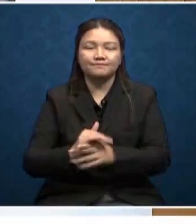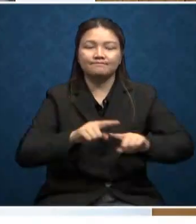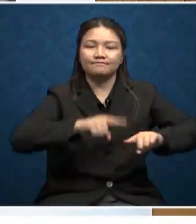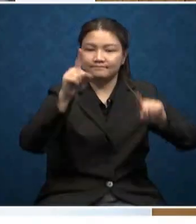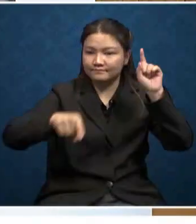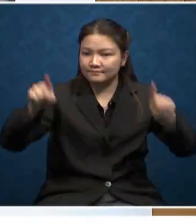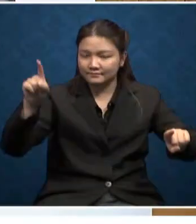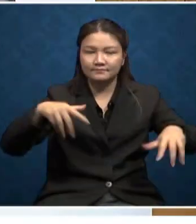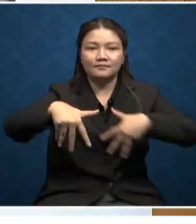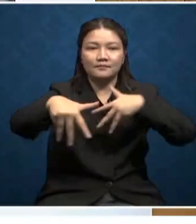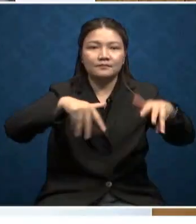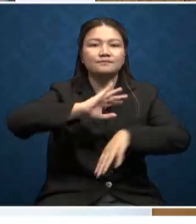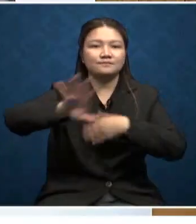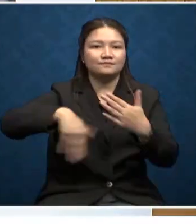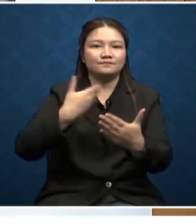ของประชาชน